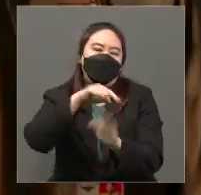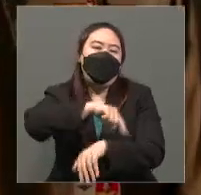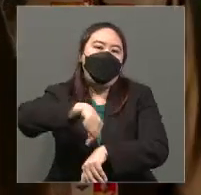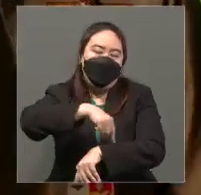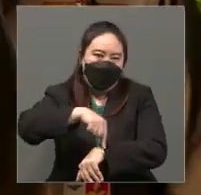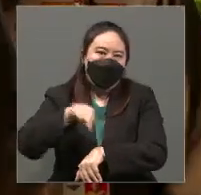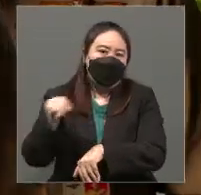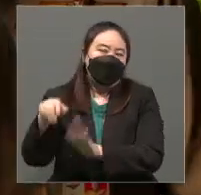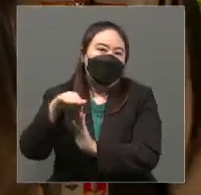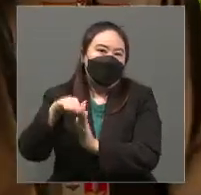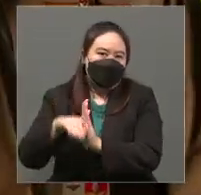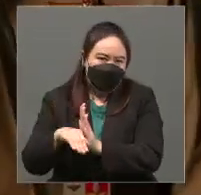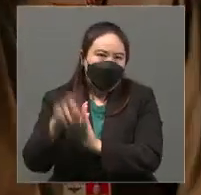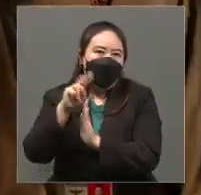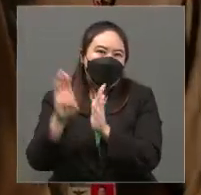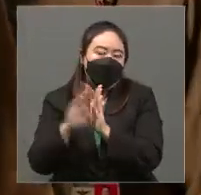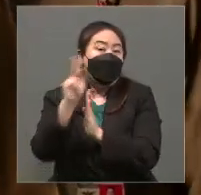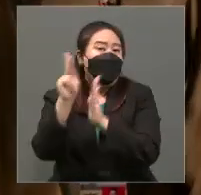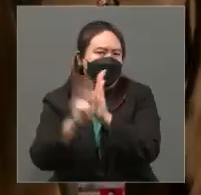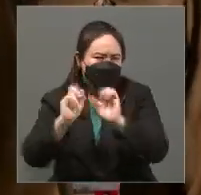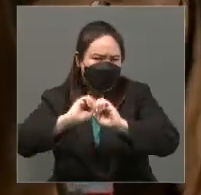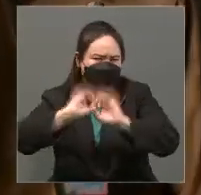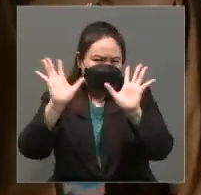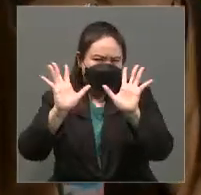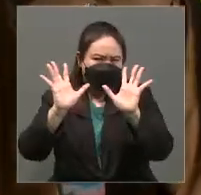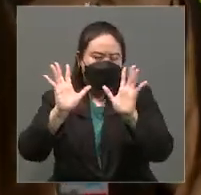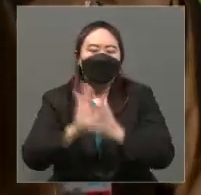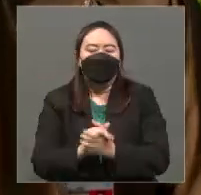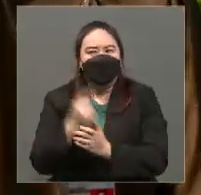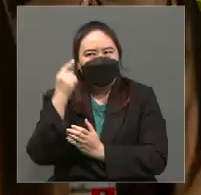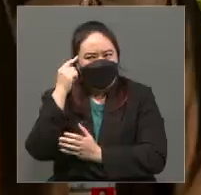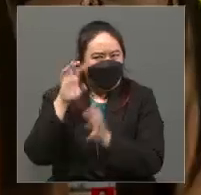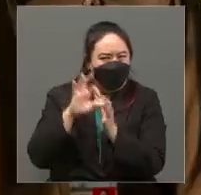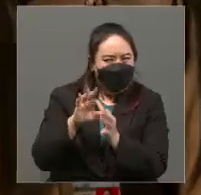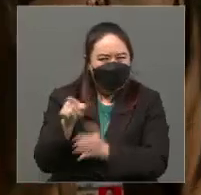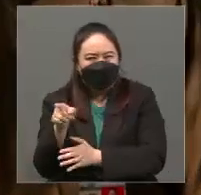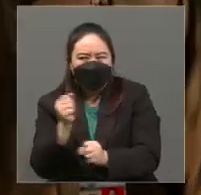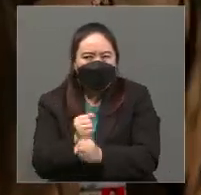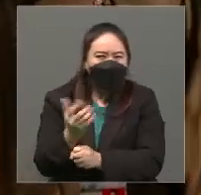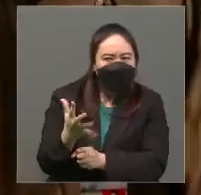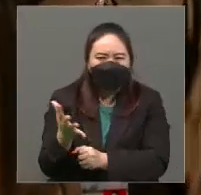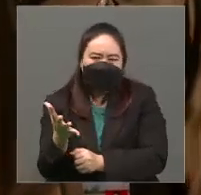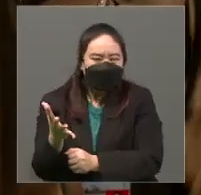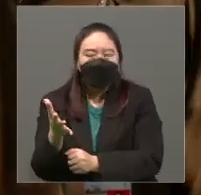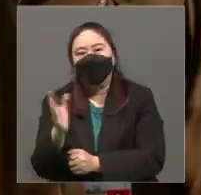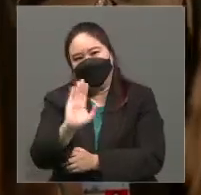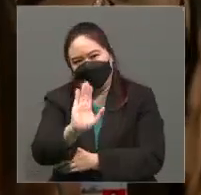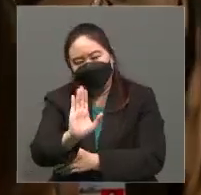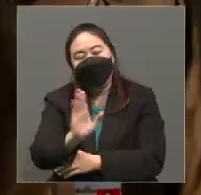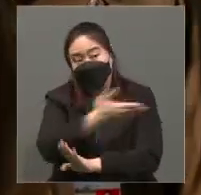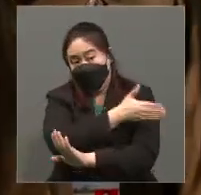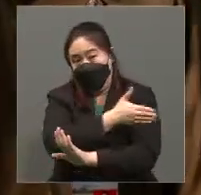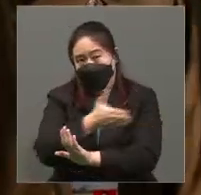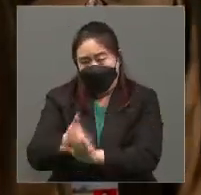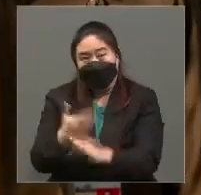ขามีระเบียบมีกฎหมายชัดเจนนะครับไม่ต้องกังวลเรื่องนี้ว่านายกประยุทธ์ใดเลยหรือไงตั้งแต่วันแรกจนถึงวันนี้ก็ไม่เคยนอนต